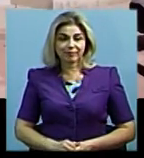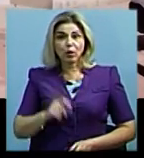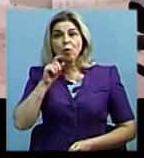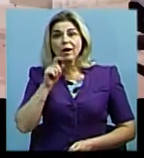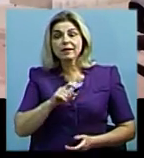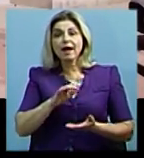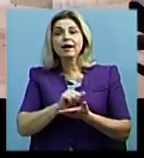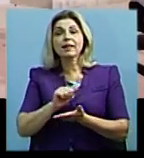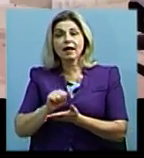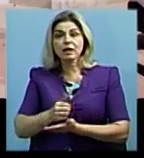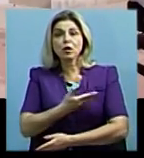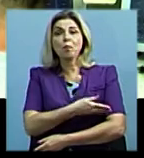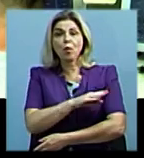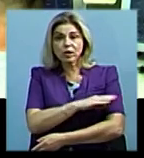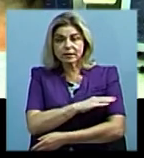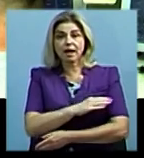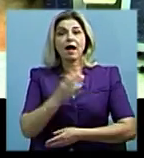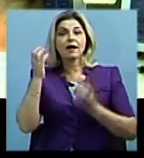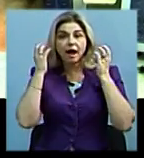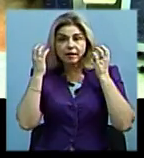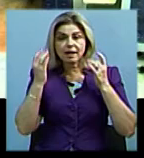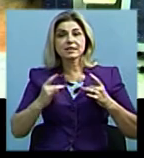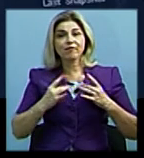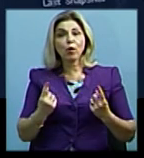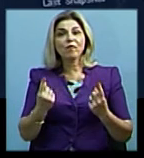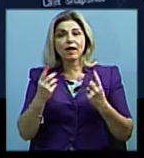Українська редакція польського радіо «Ульштин» святкує ювілей.